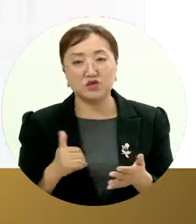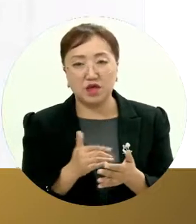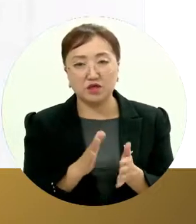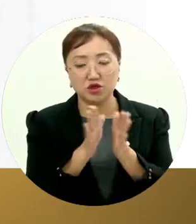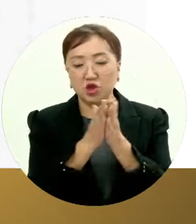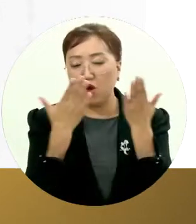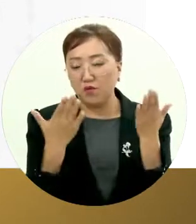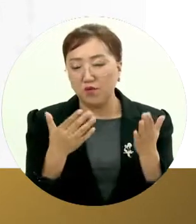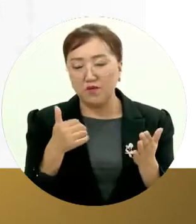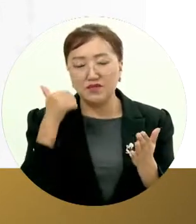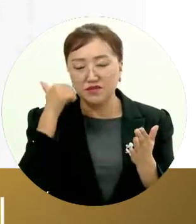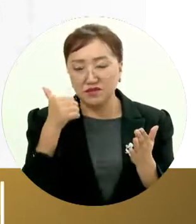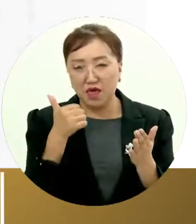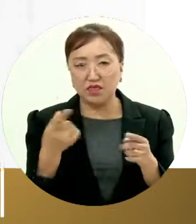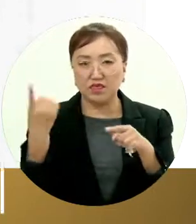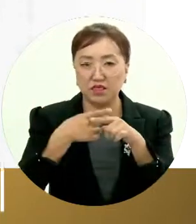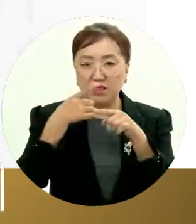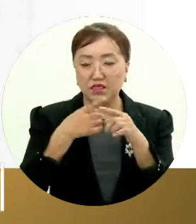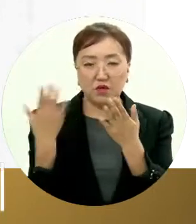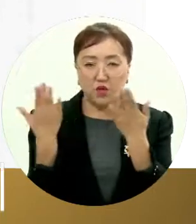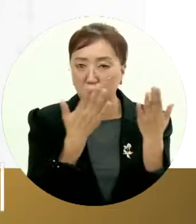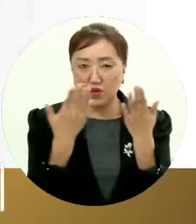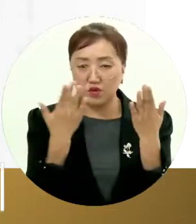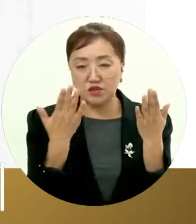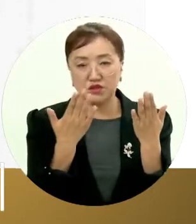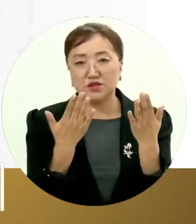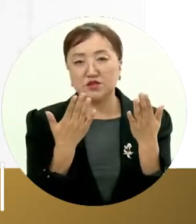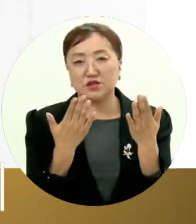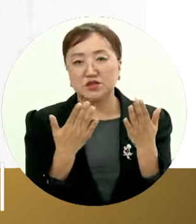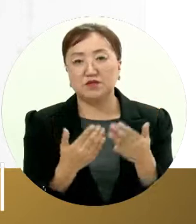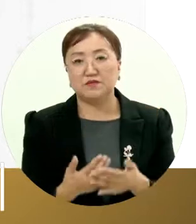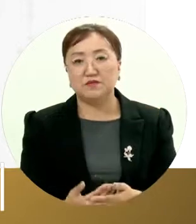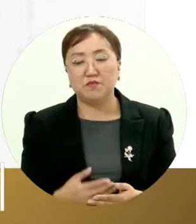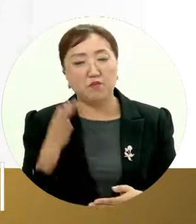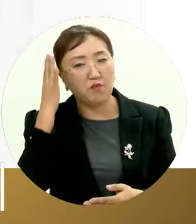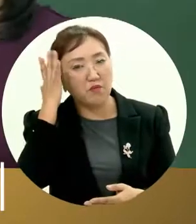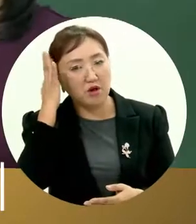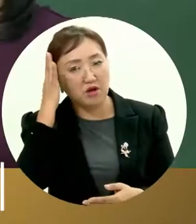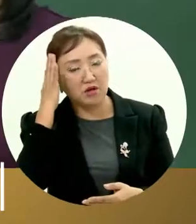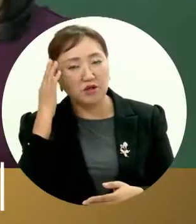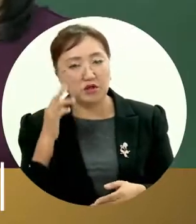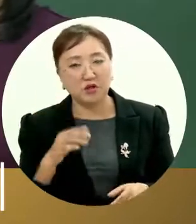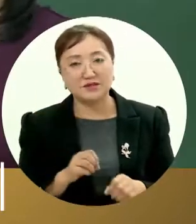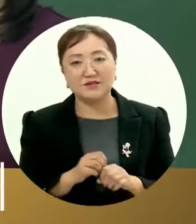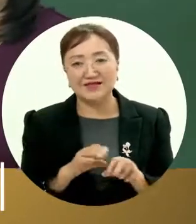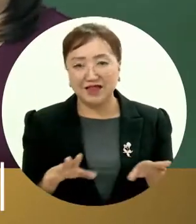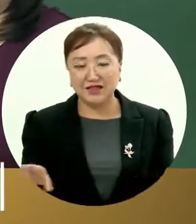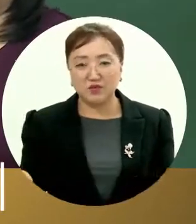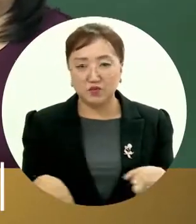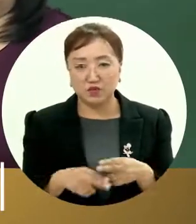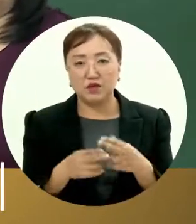маш сайн дахиж уншаад одоо нэгдмэл үзүүлэлтүүдэд тооцоод ажилгүйдэл гэж юу вэ? Инфляц гэж юу